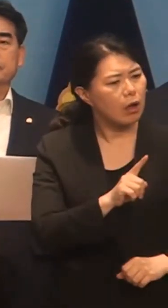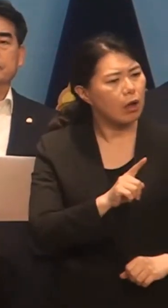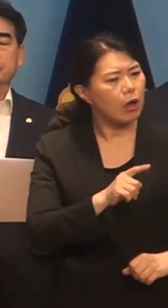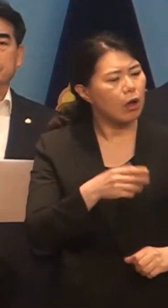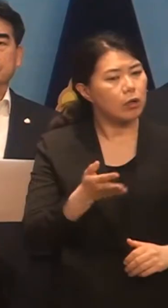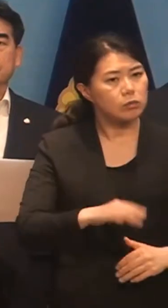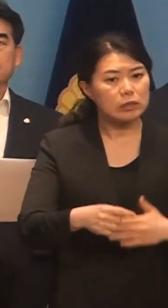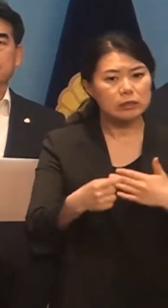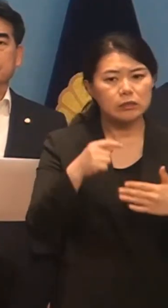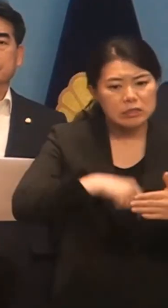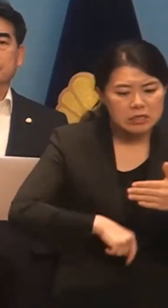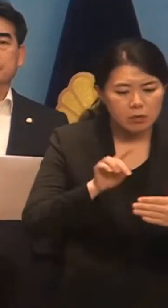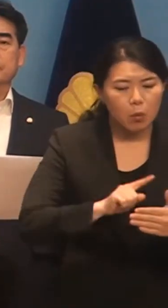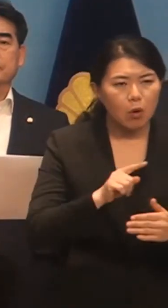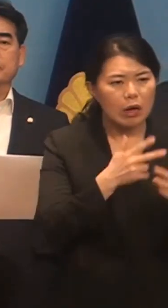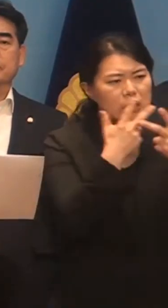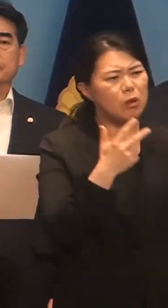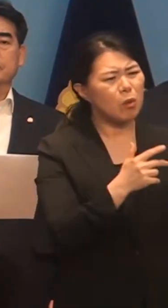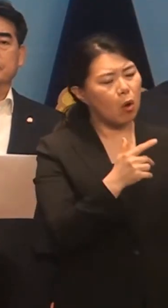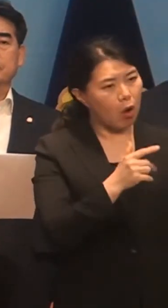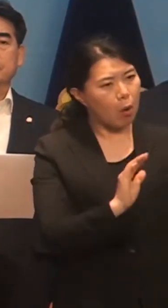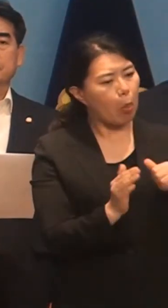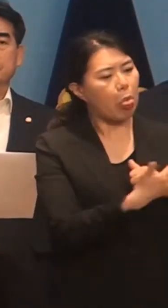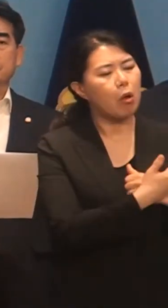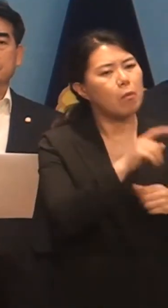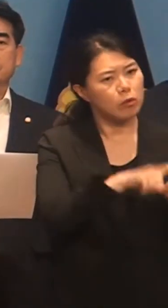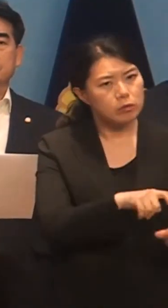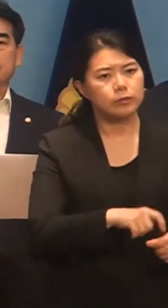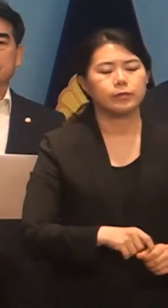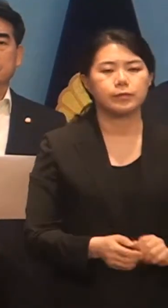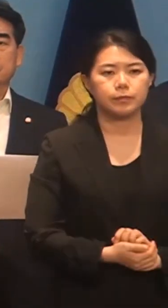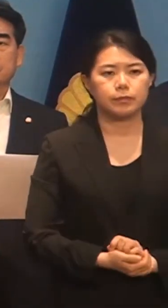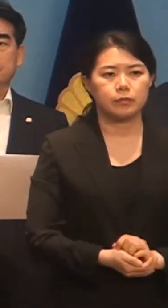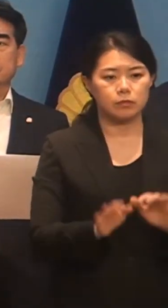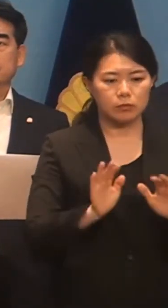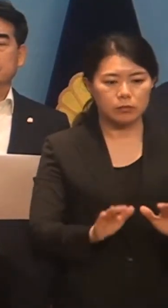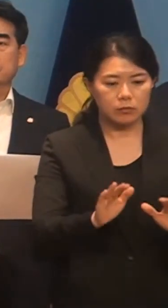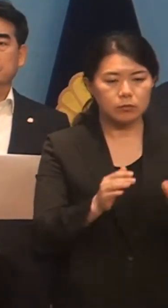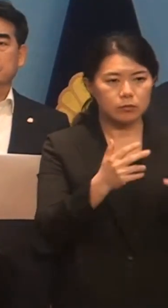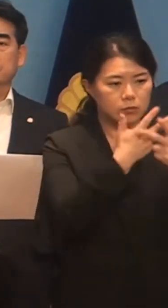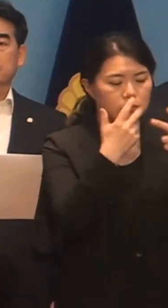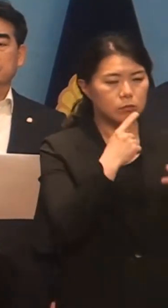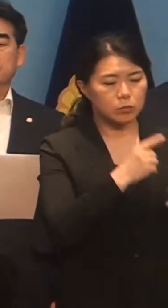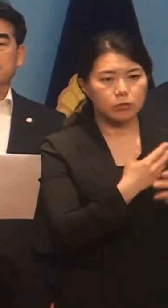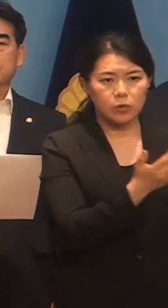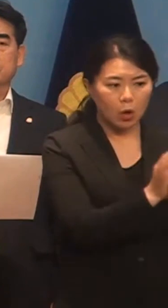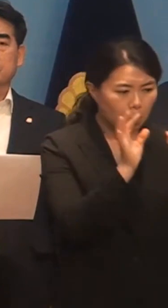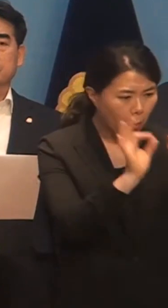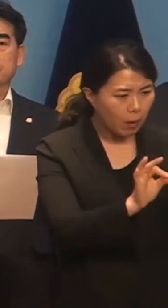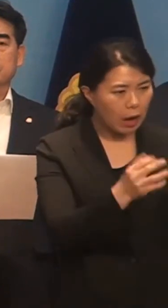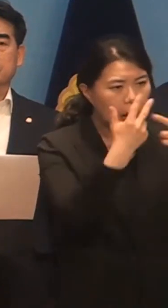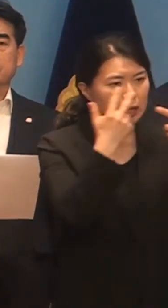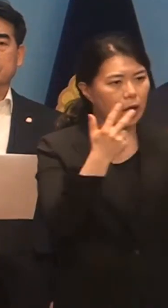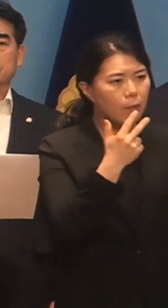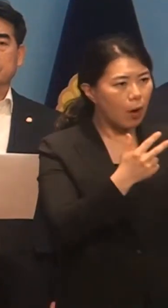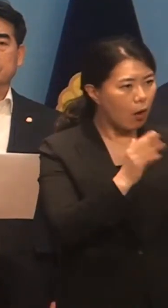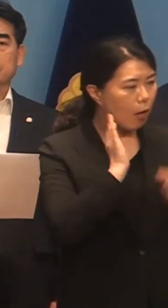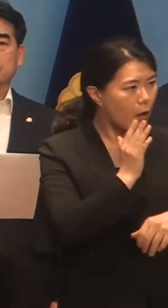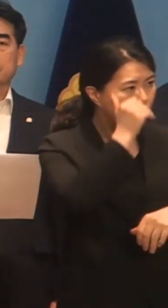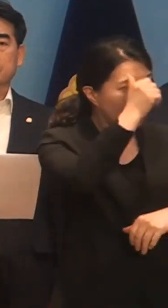실상은 이재명 보호하기 뿐입니다. 지금 민주당의 작태를 보면 오로지 이재명